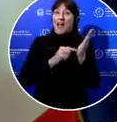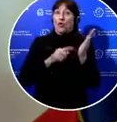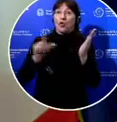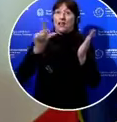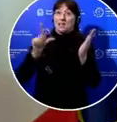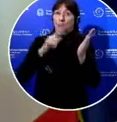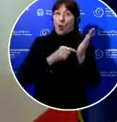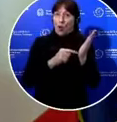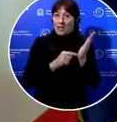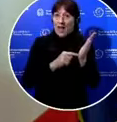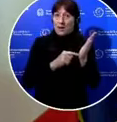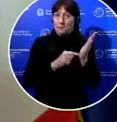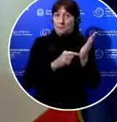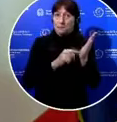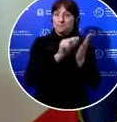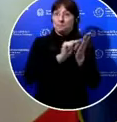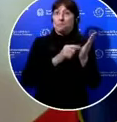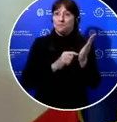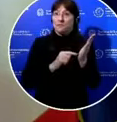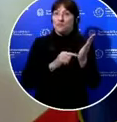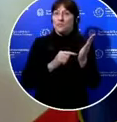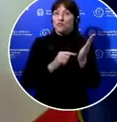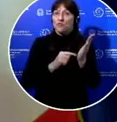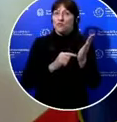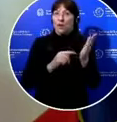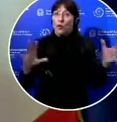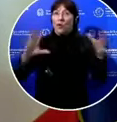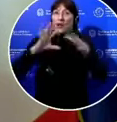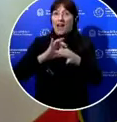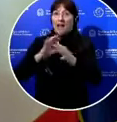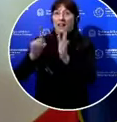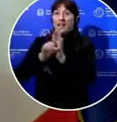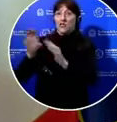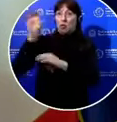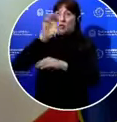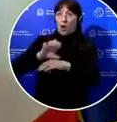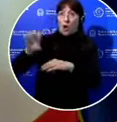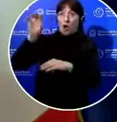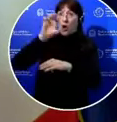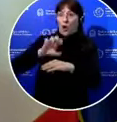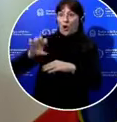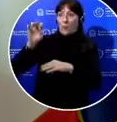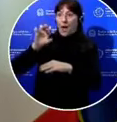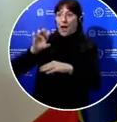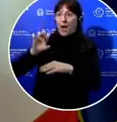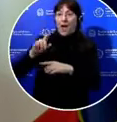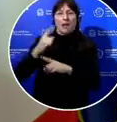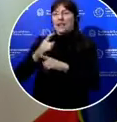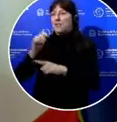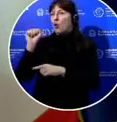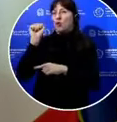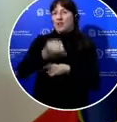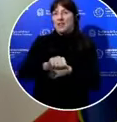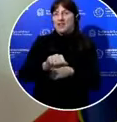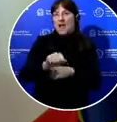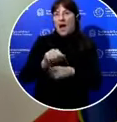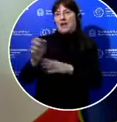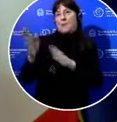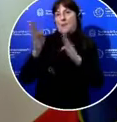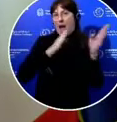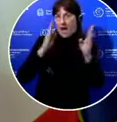Lisbona, su una procura europea che sia in grado di contrastare effettivamente a livello sovranazionale le